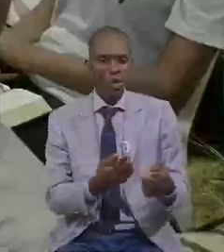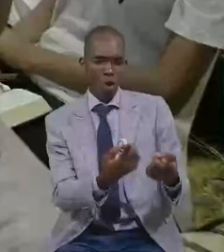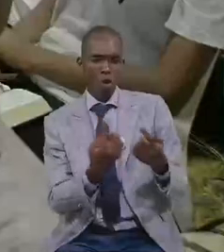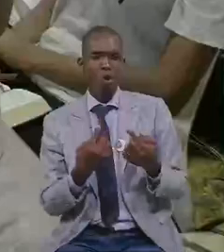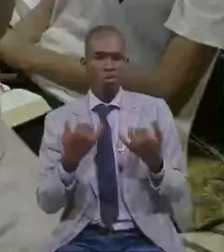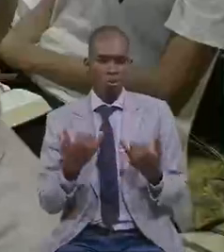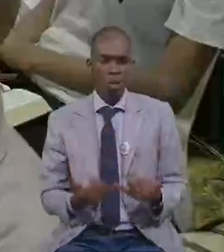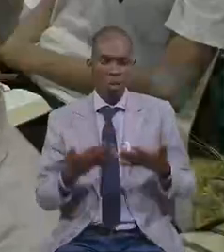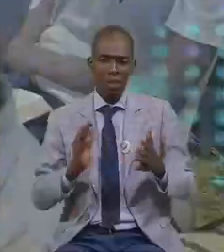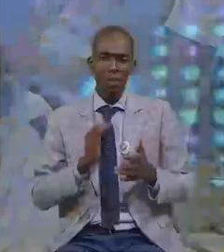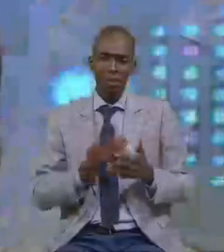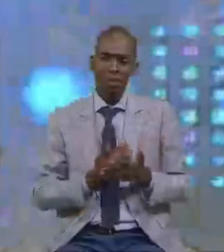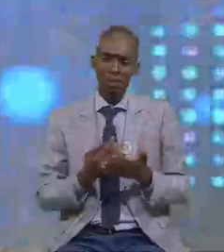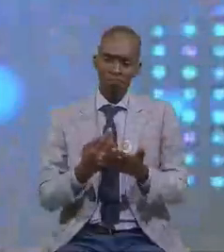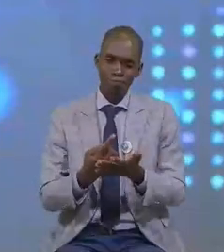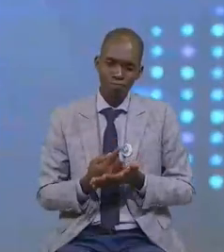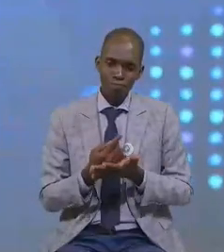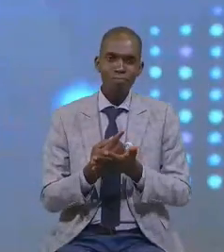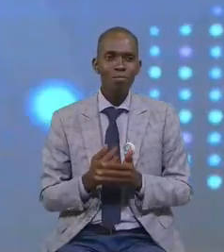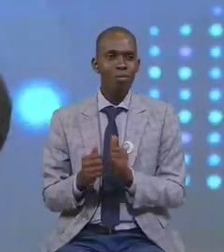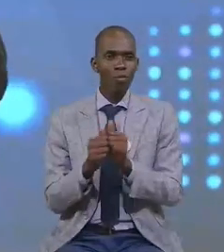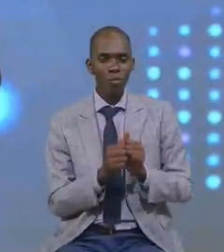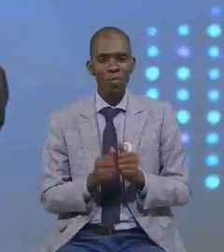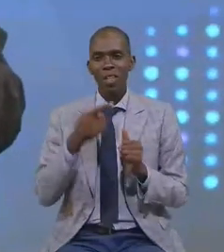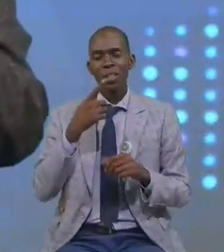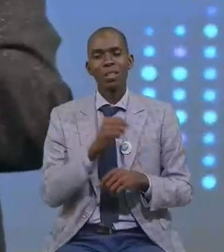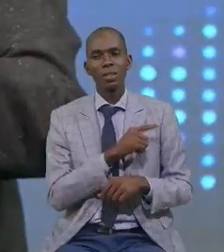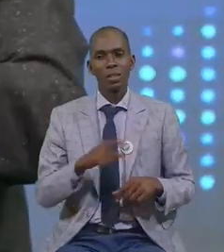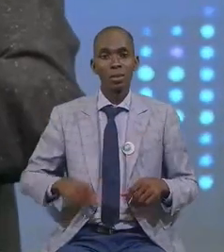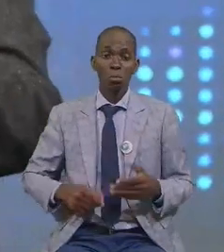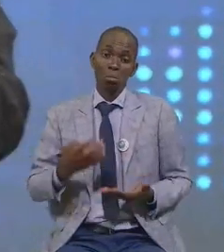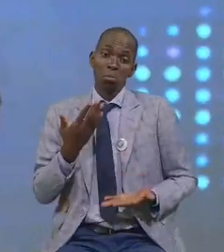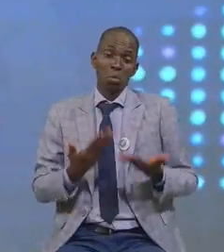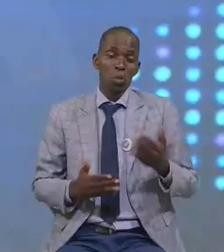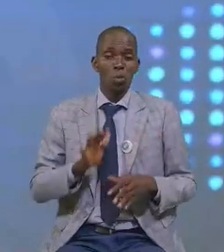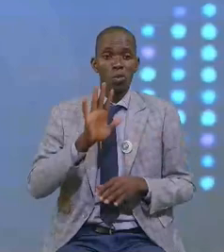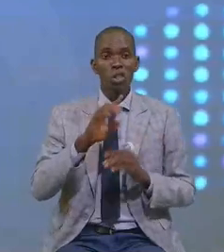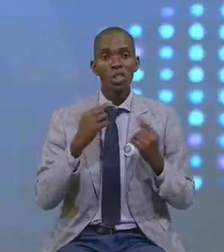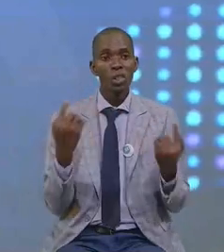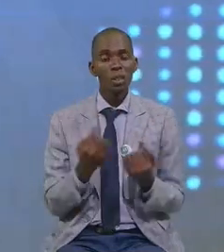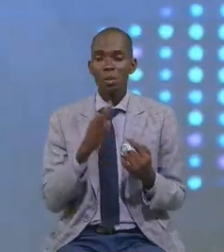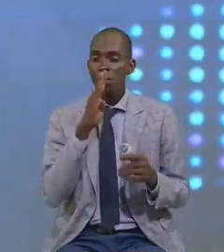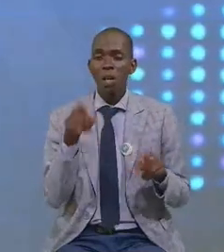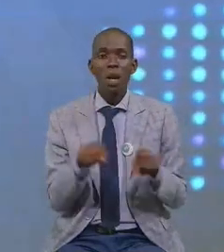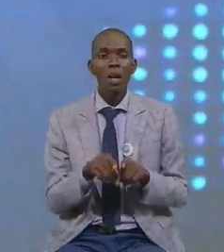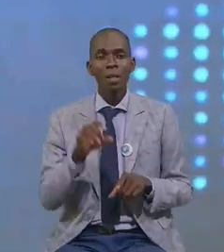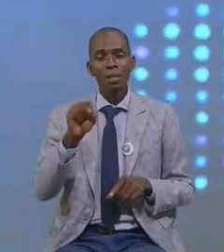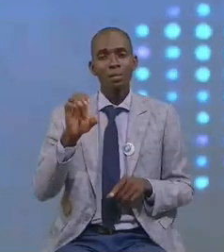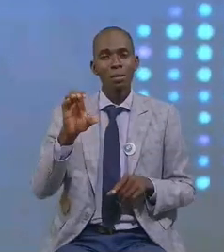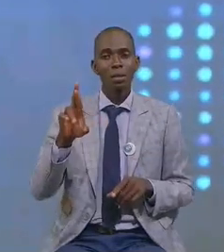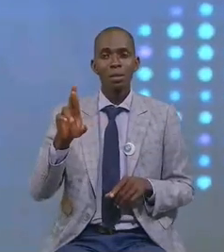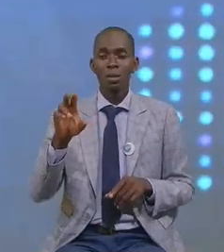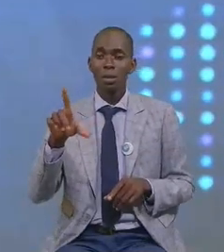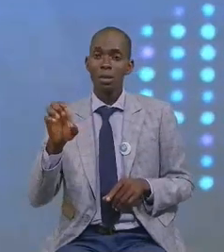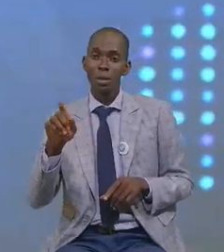Venez et plaidons, dit l'Éternel. Si vos péchés sont comme le cramoisi,